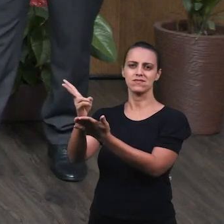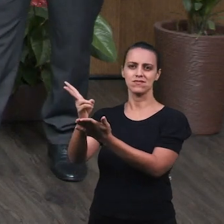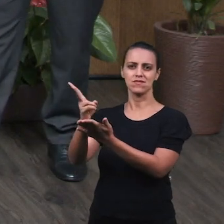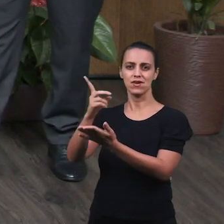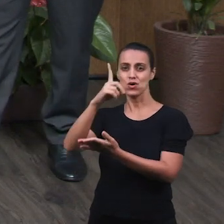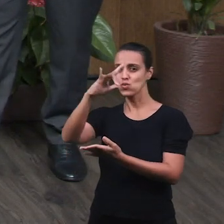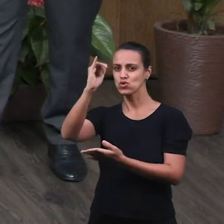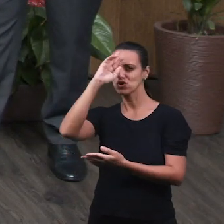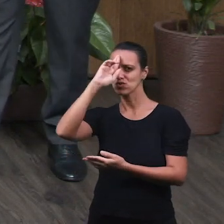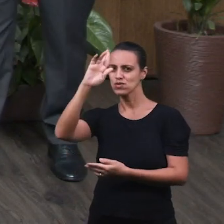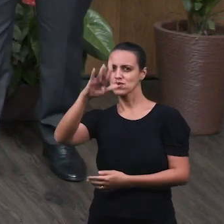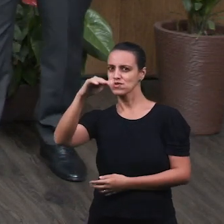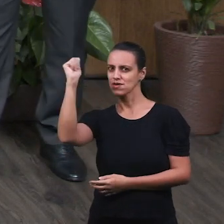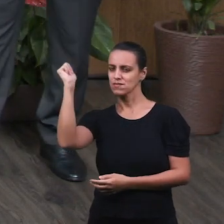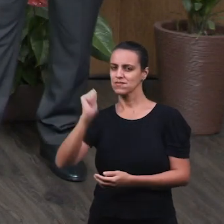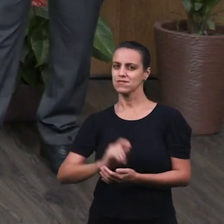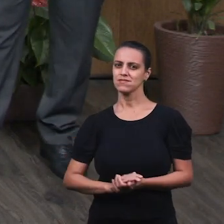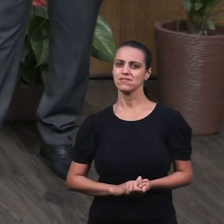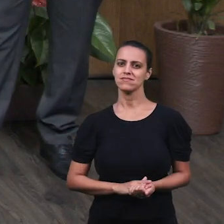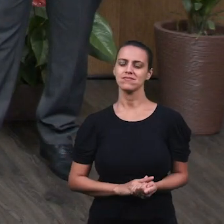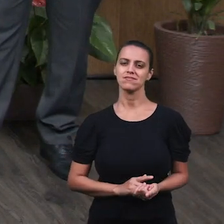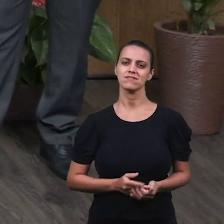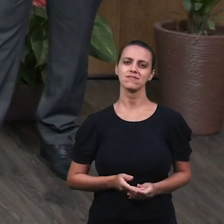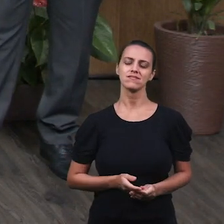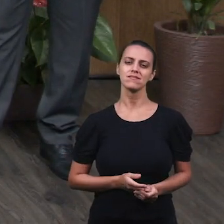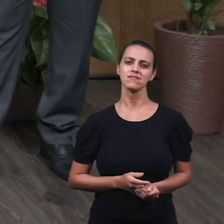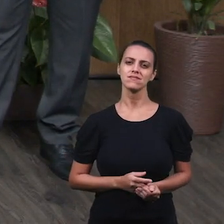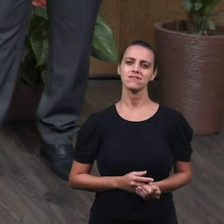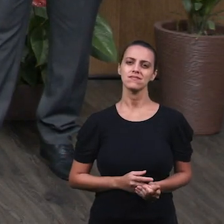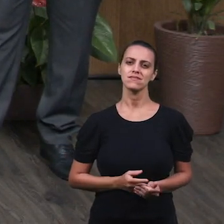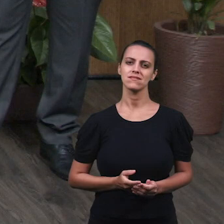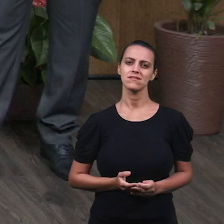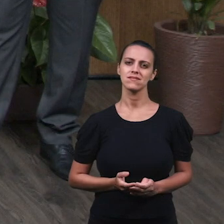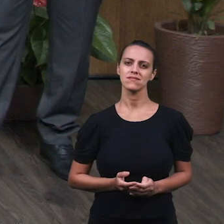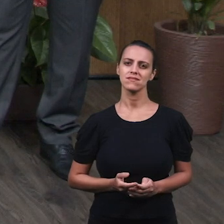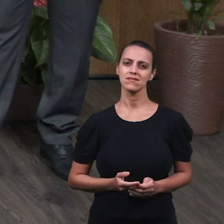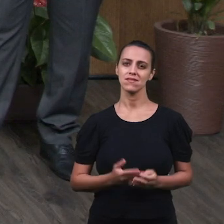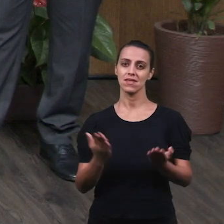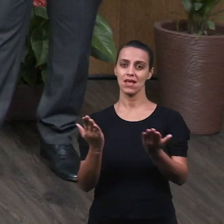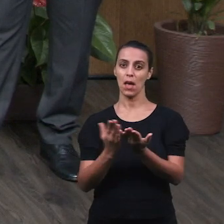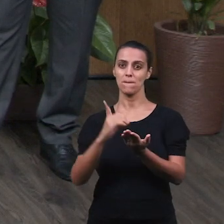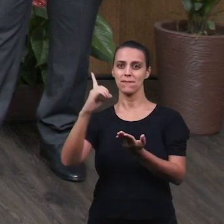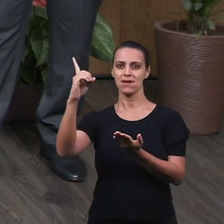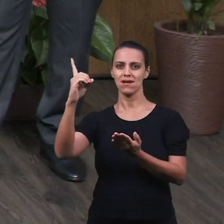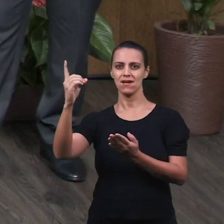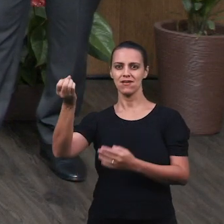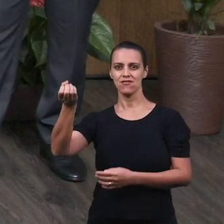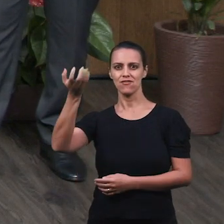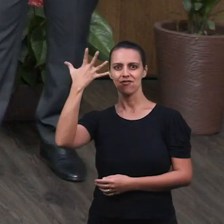Dieu un jour lui a fait. La parole vivante délivre,